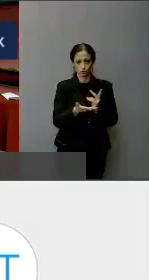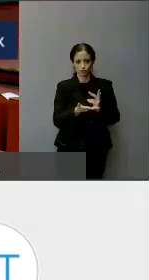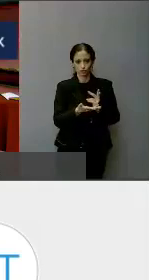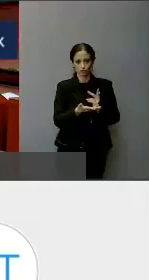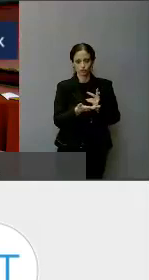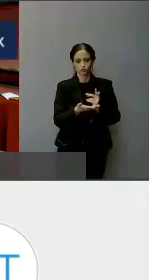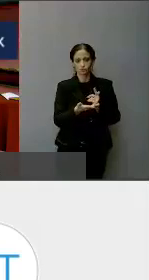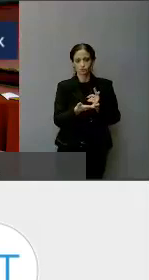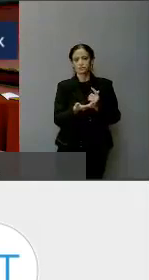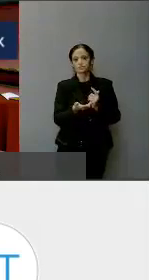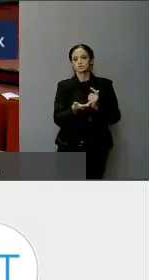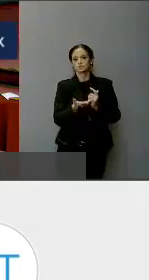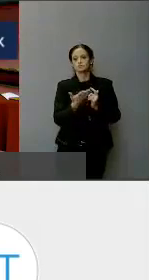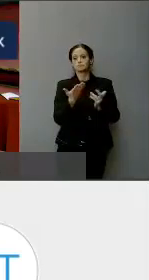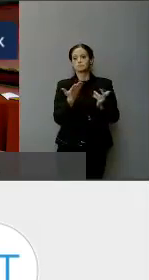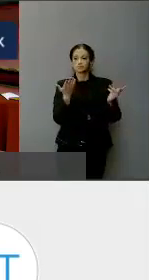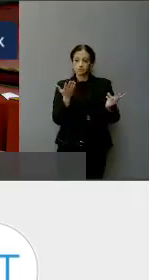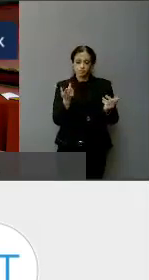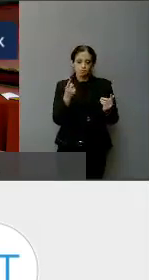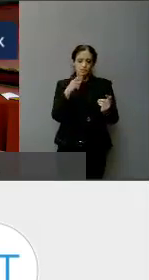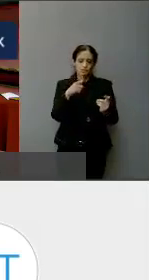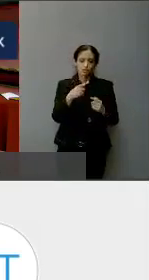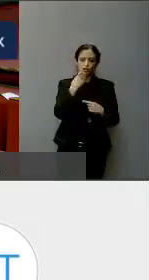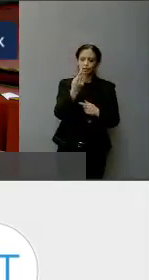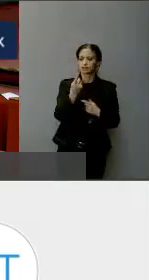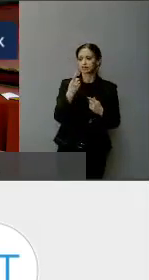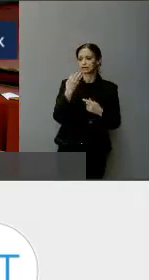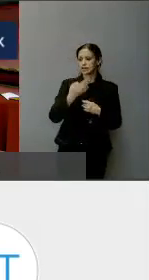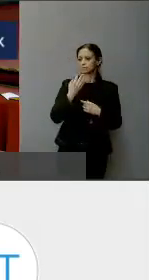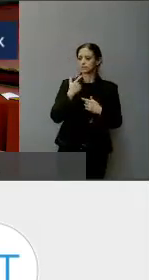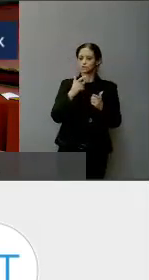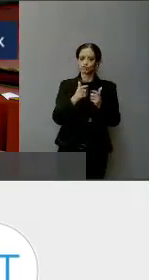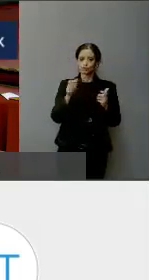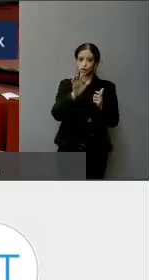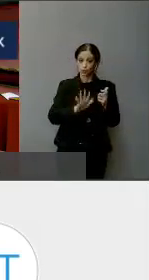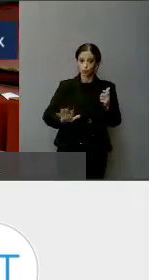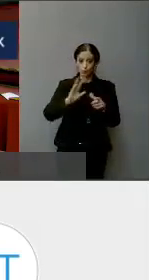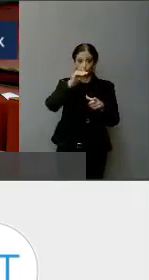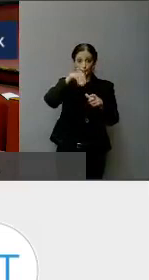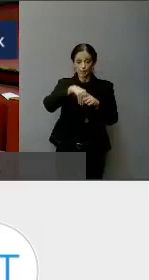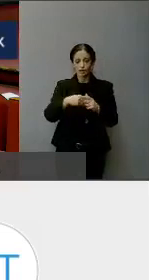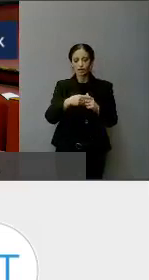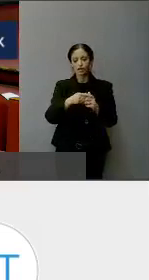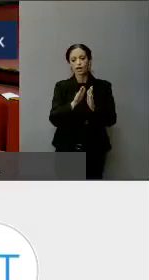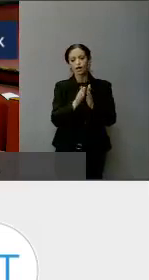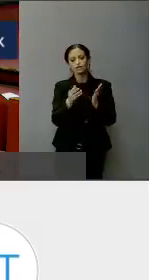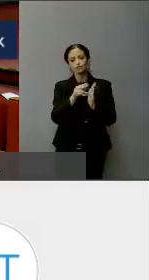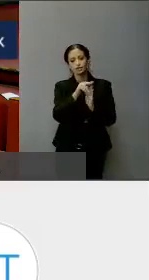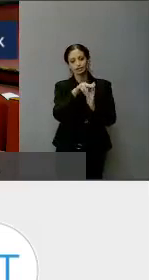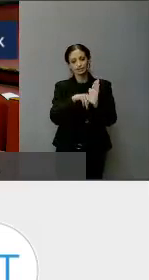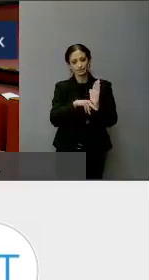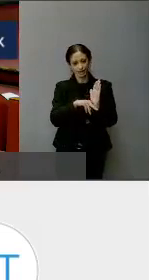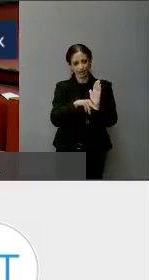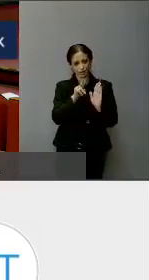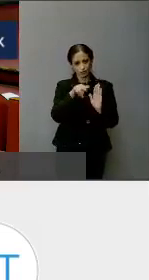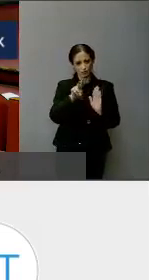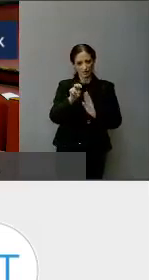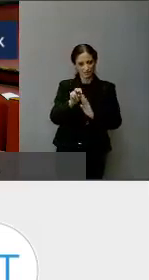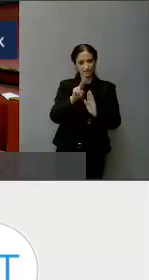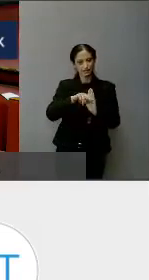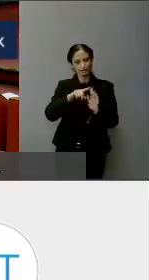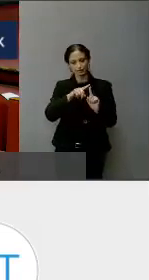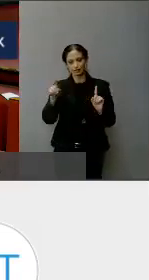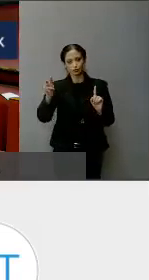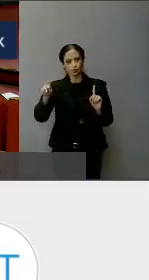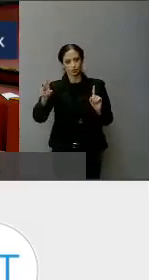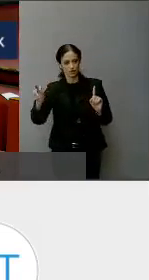sensi di quella che voi parlate la città europea allora al punto 11 dell'agenda 20 30 quando si parla delle città